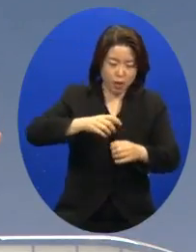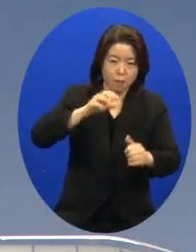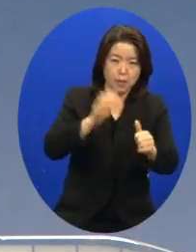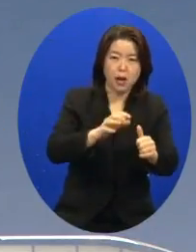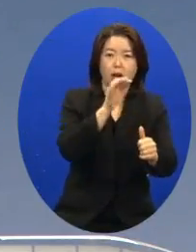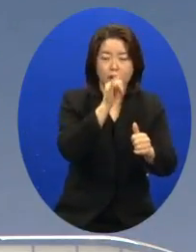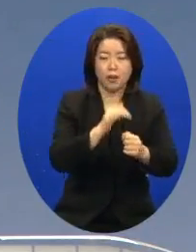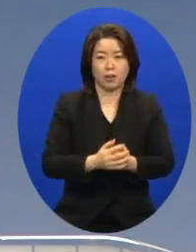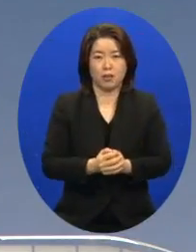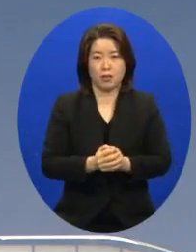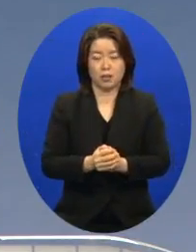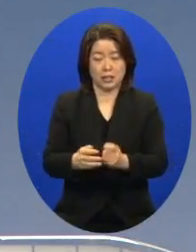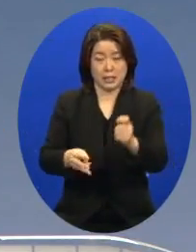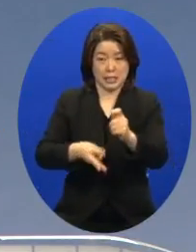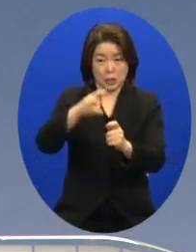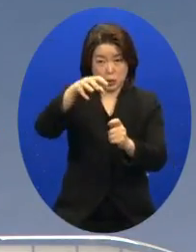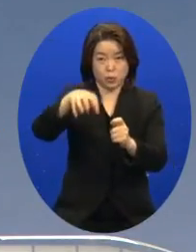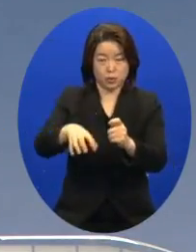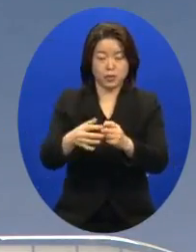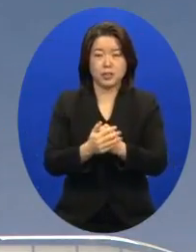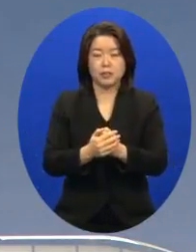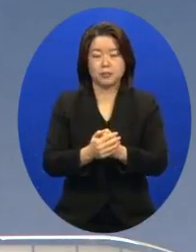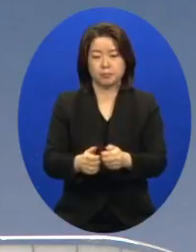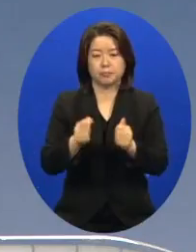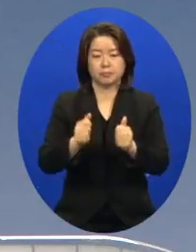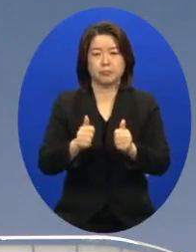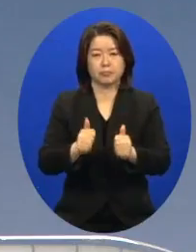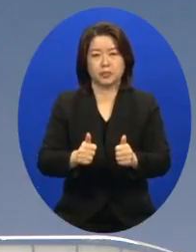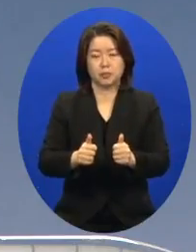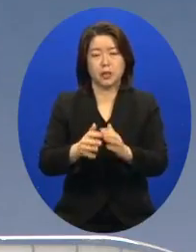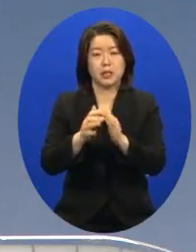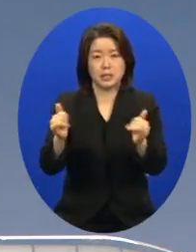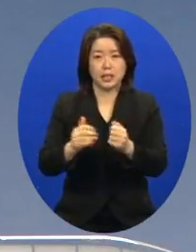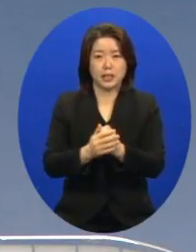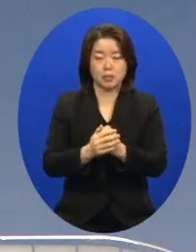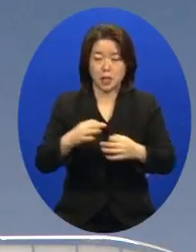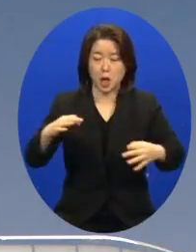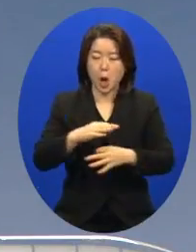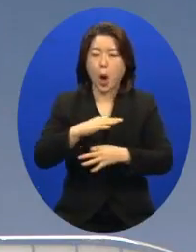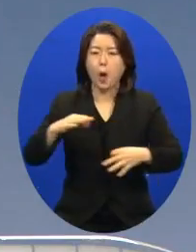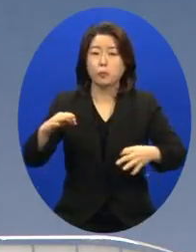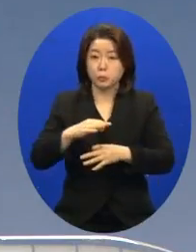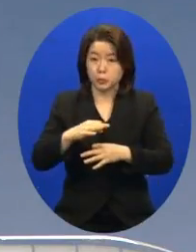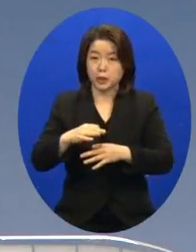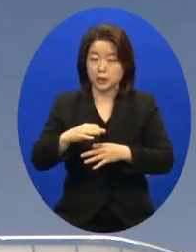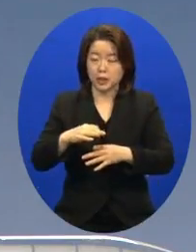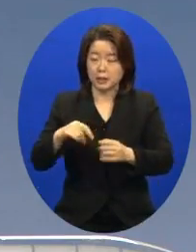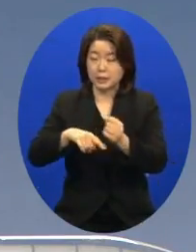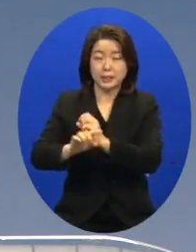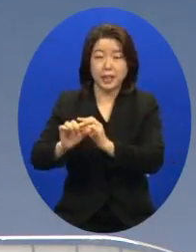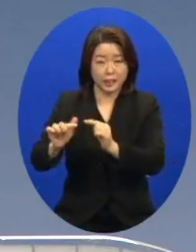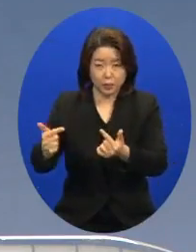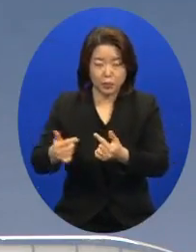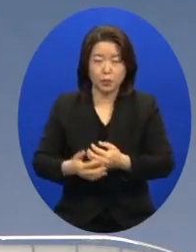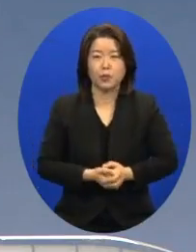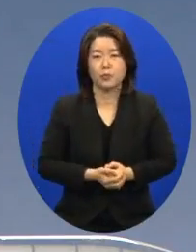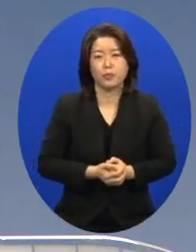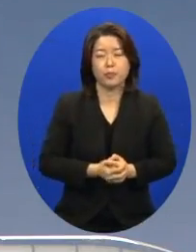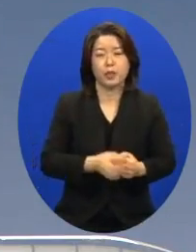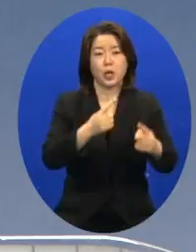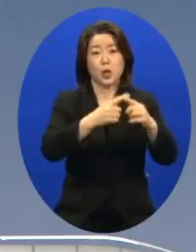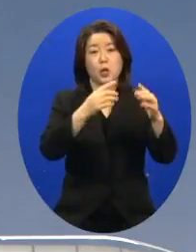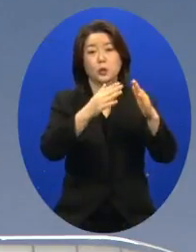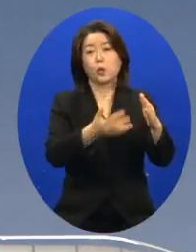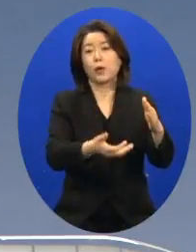씨의 재판관들이 아주 불이 하다고 하는 의미 이기 보다는 교회가